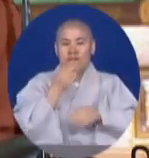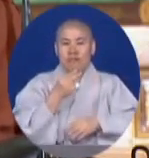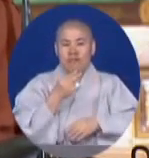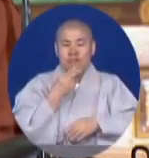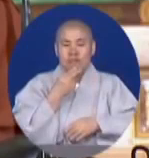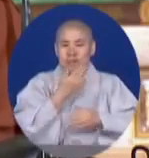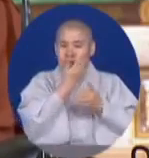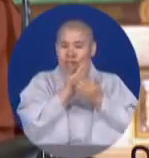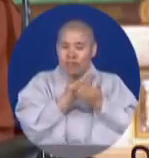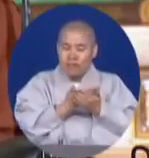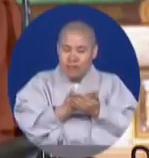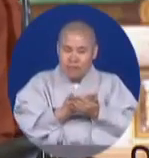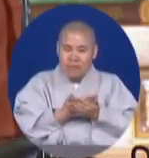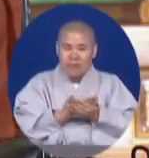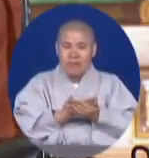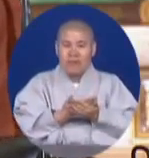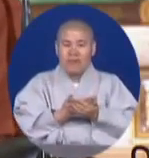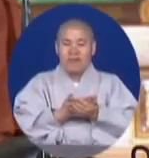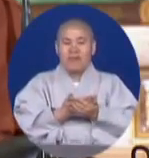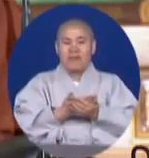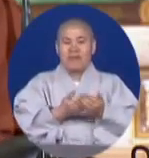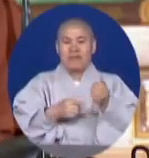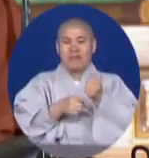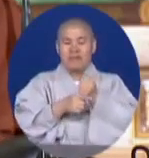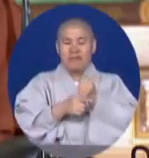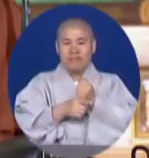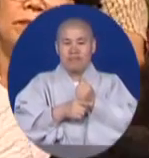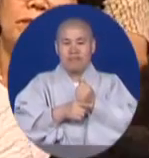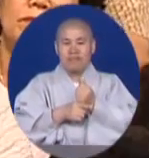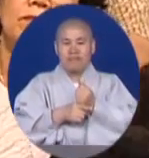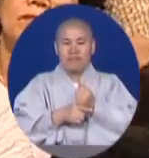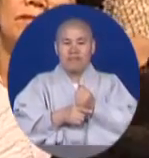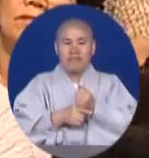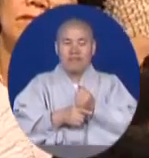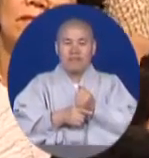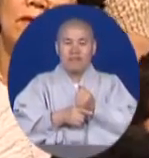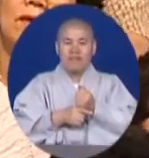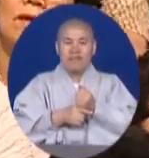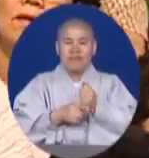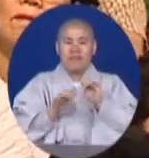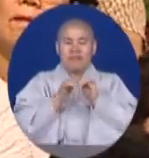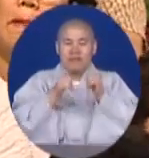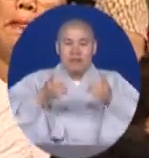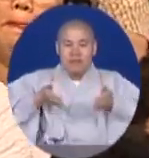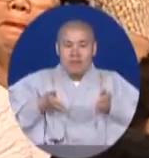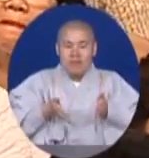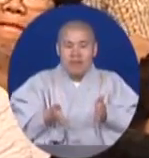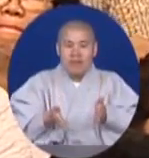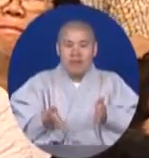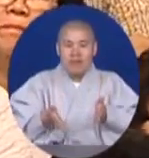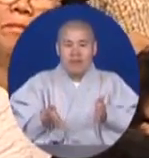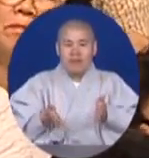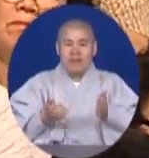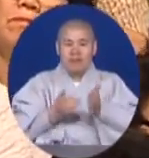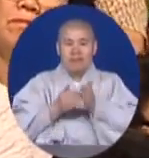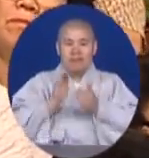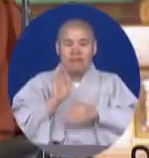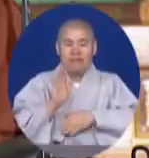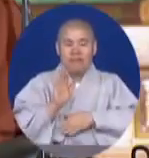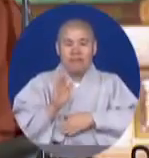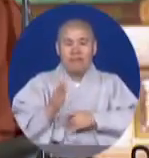없다. 그걸 말하는 거예요. 그러니까 인간으로 태어나서